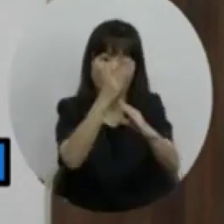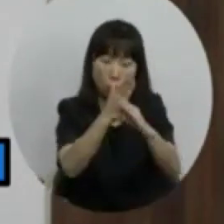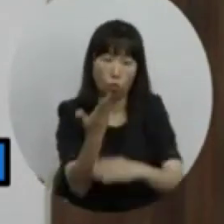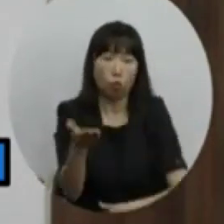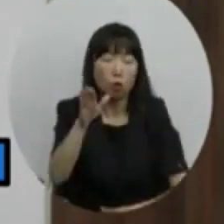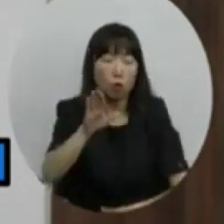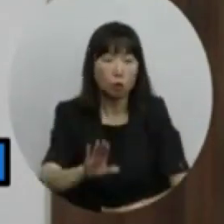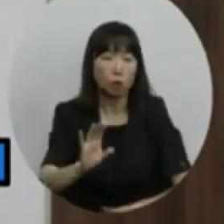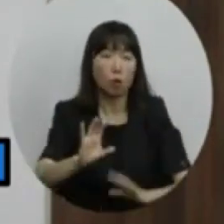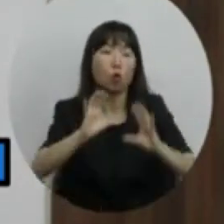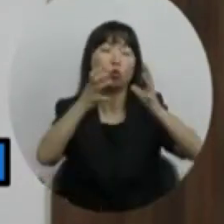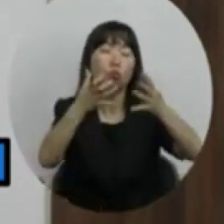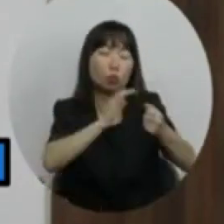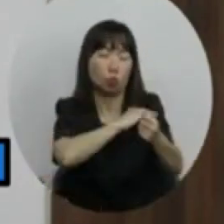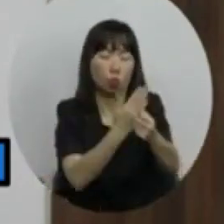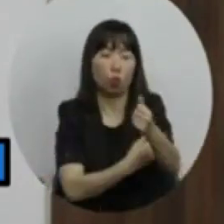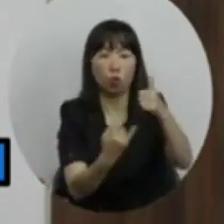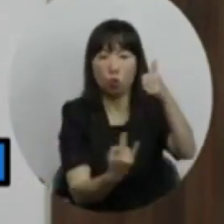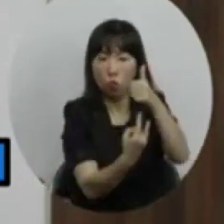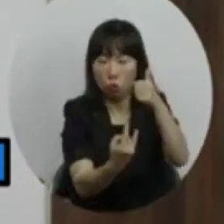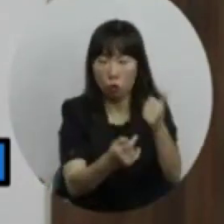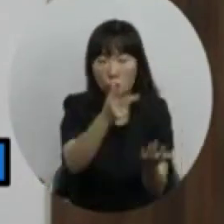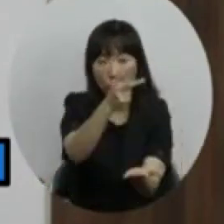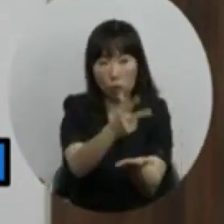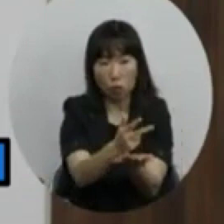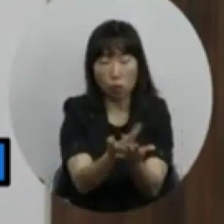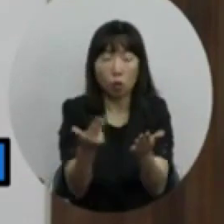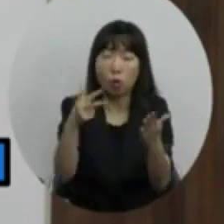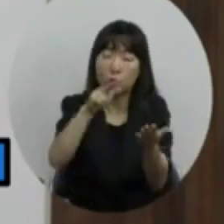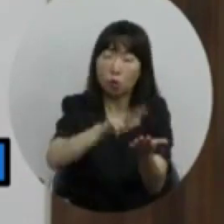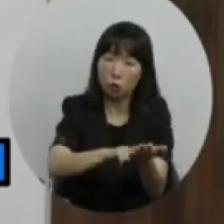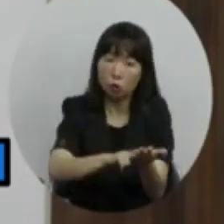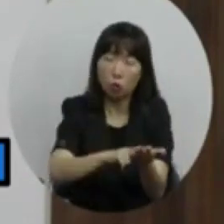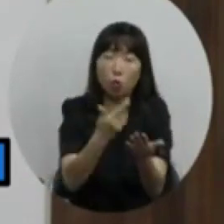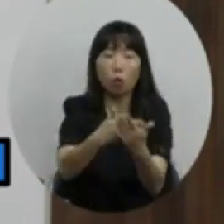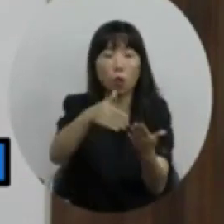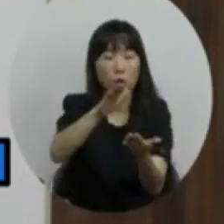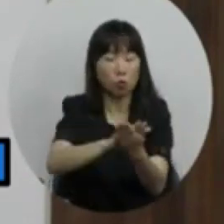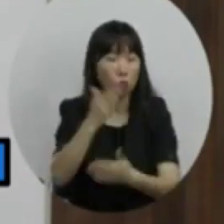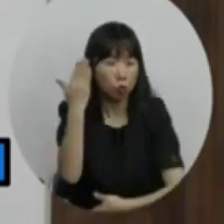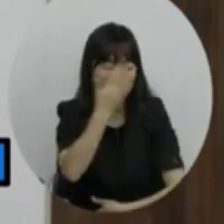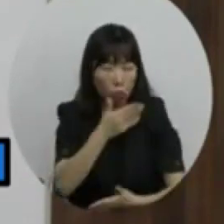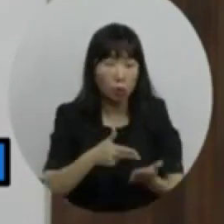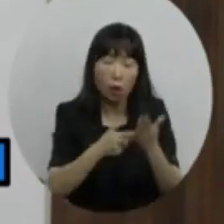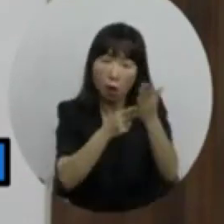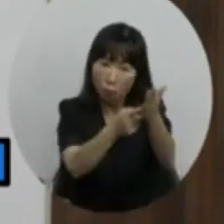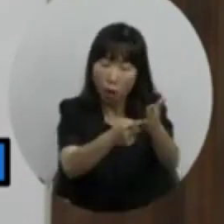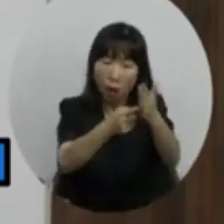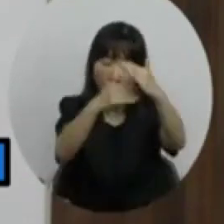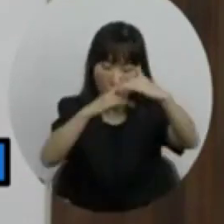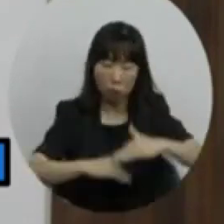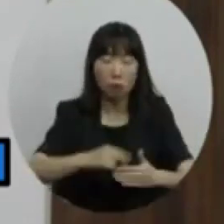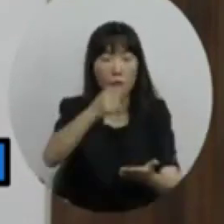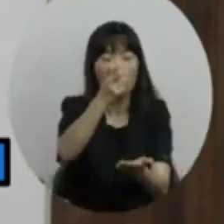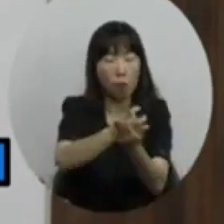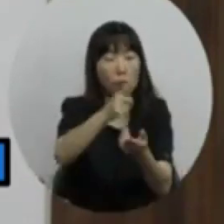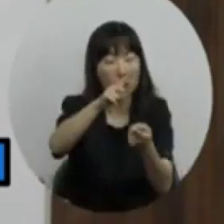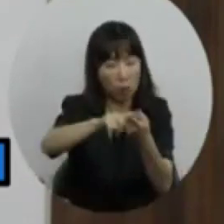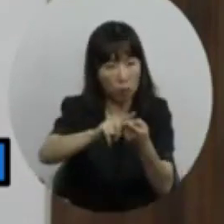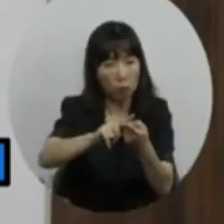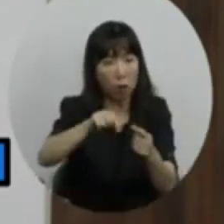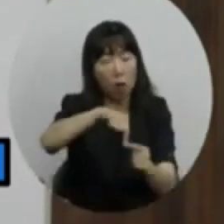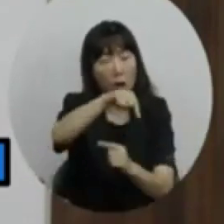국민권익위원회 제도 개선 권고, 공공체육시설 사용의 투명성 제고 방안 2019년 10월 23일